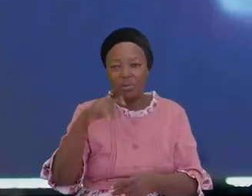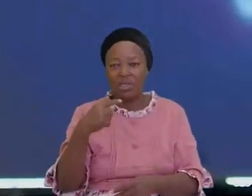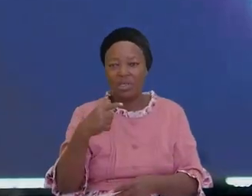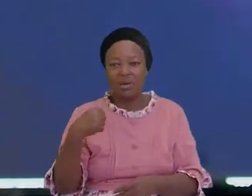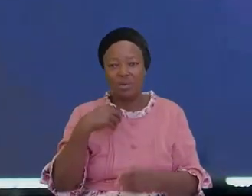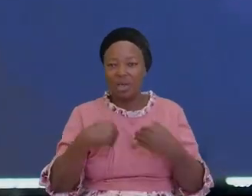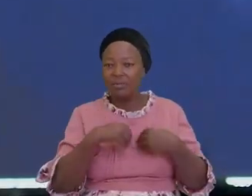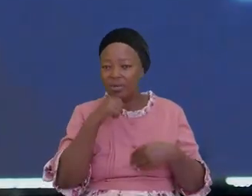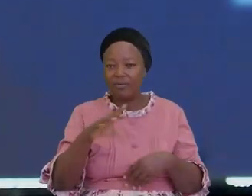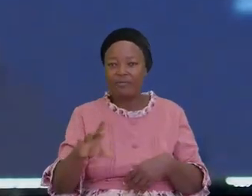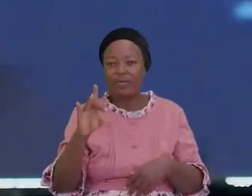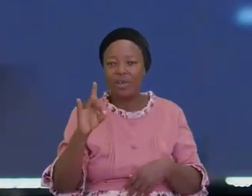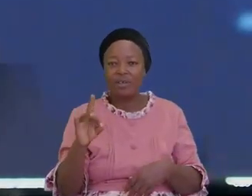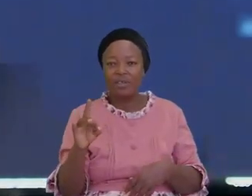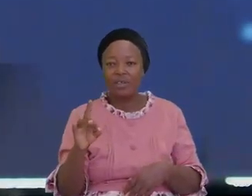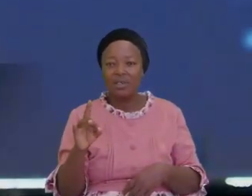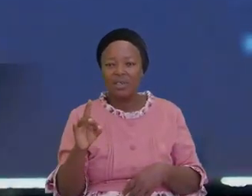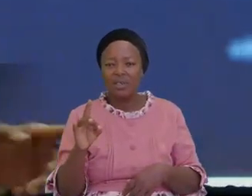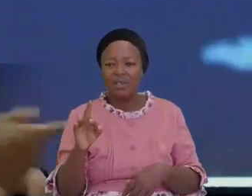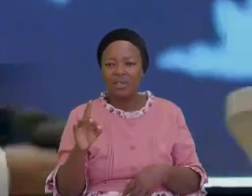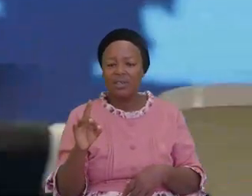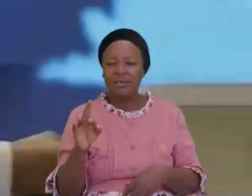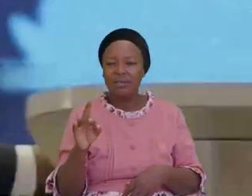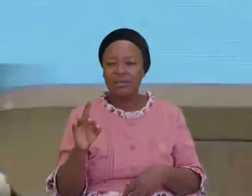Là, on a dit, on n'a pas trouvé son corps.